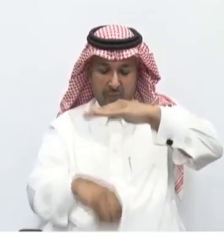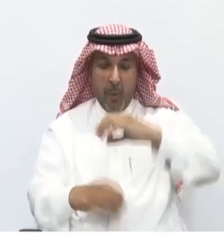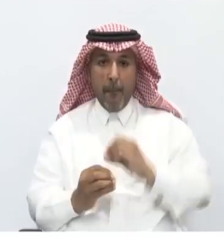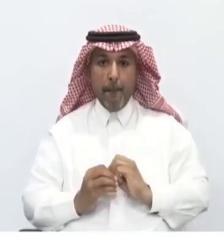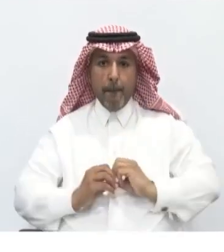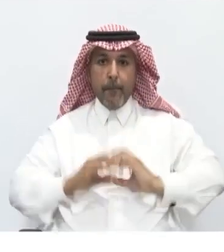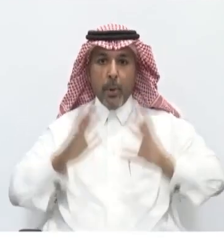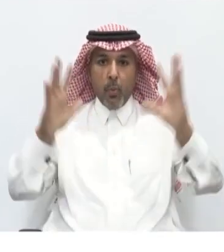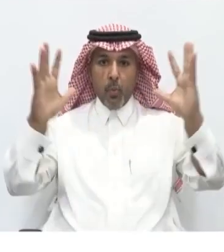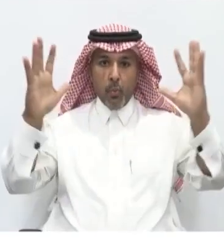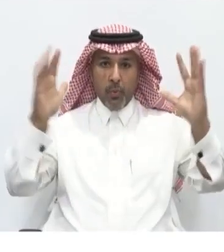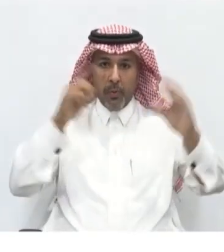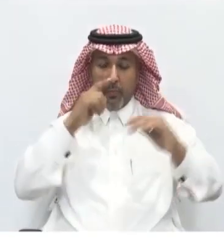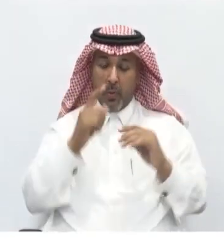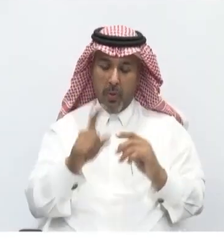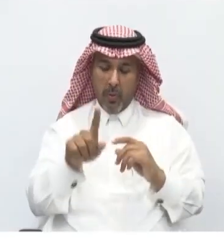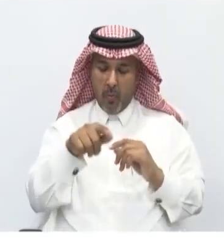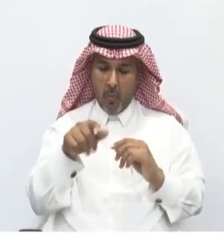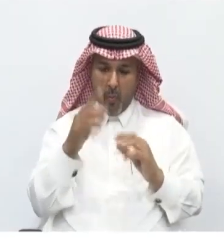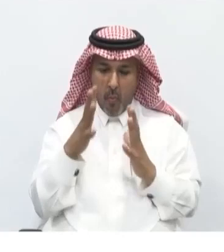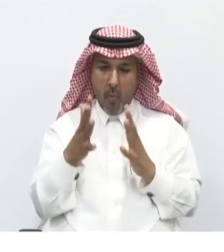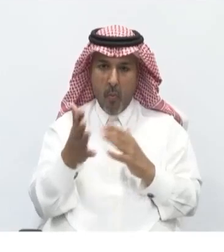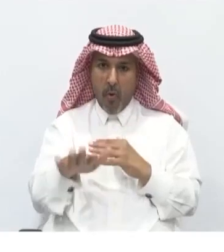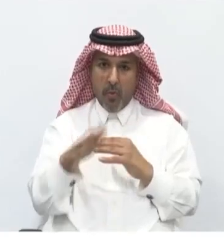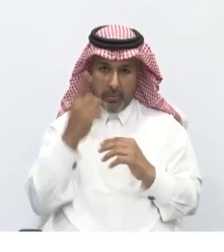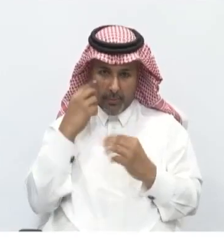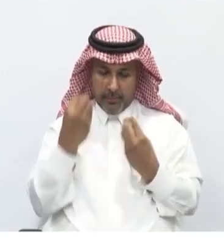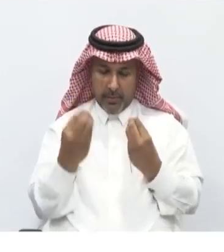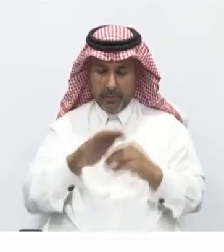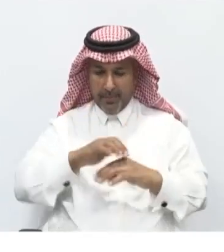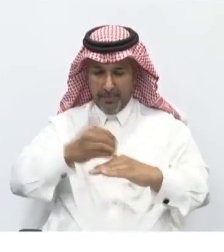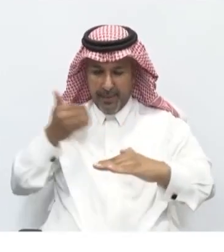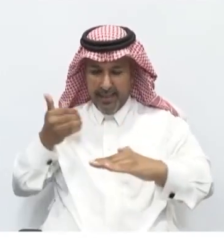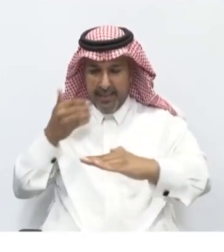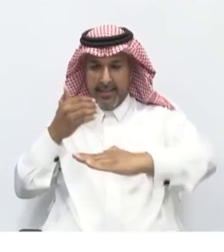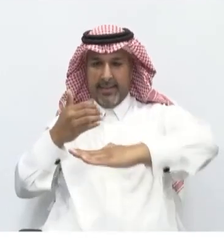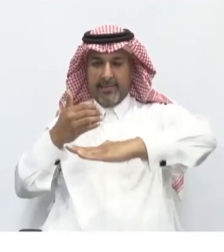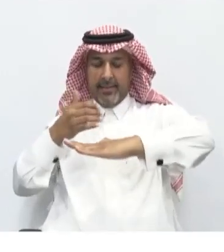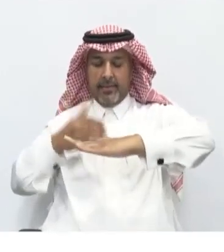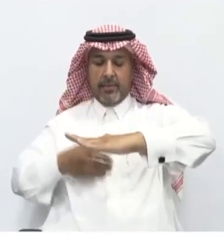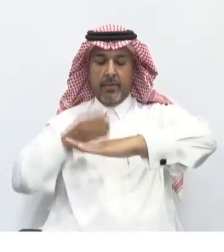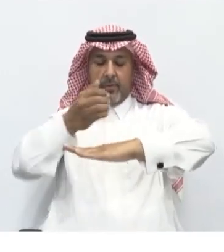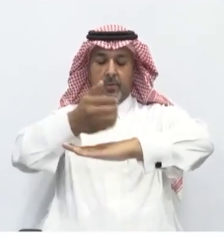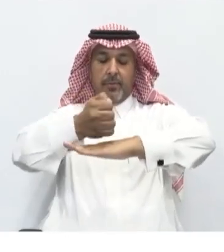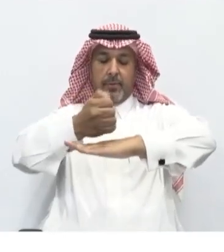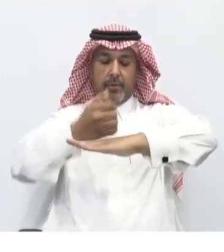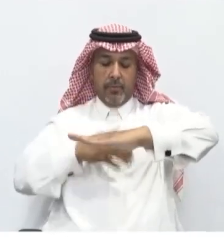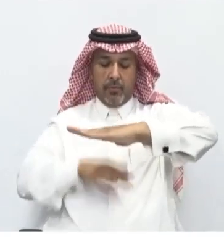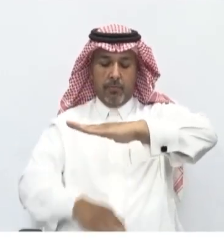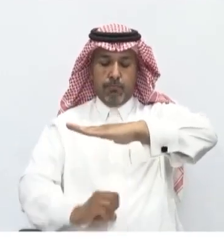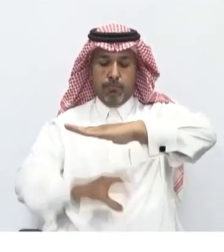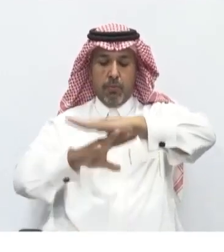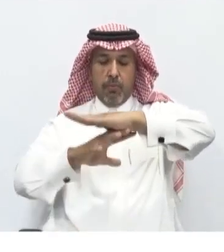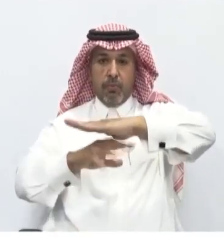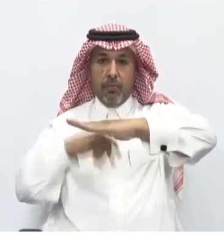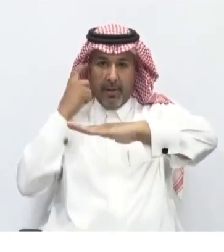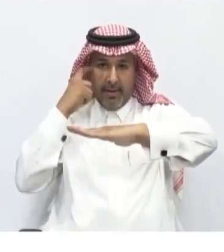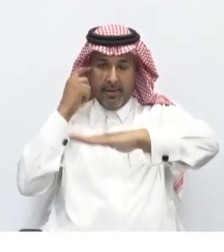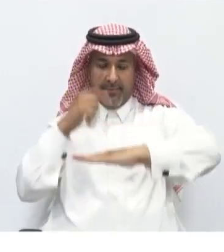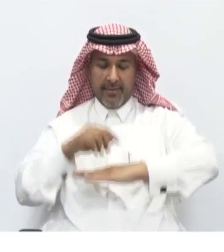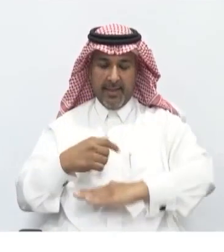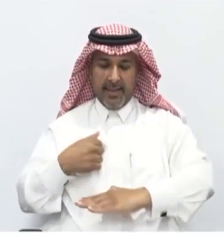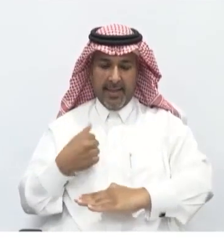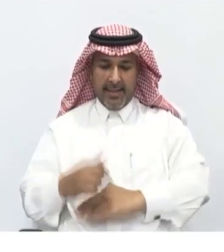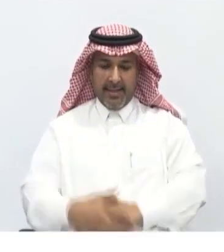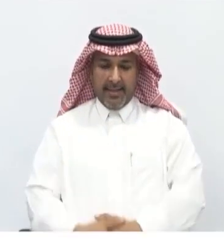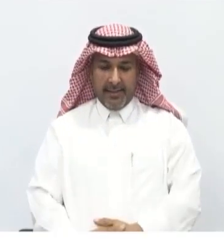في داخل هذا الصندوق اذا في الشكل تسعه واحد يتفاعل فلز البوتاسيوم فلز البوتاسيوم وهو